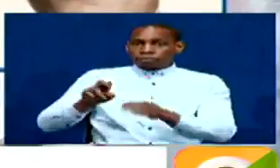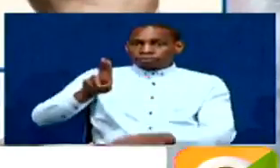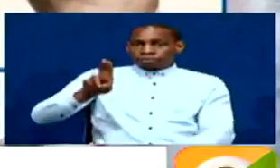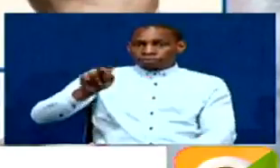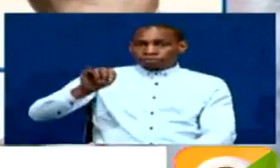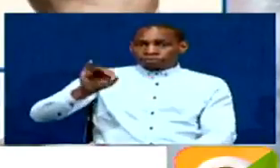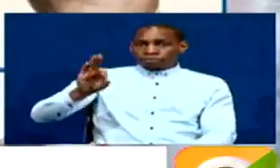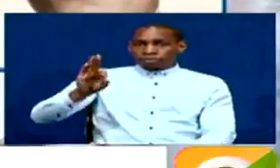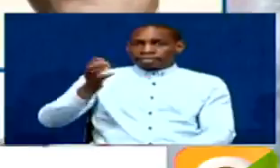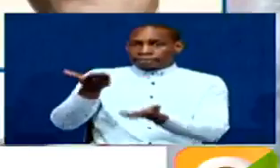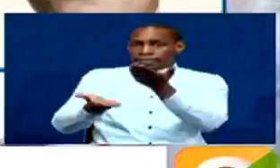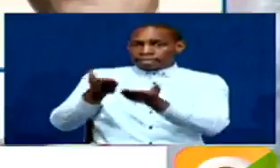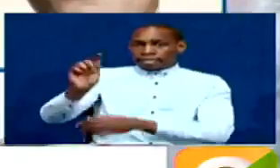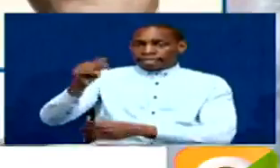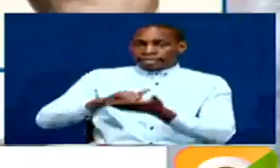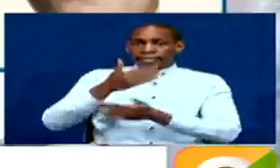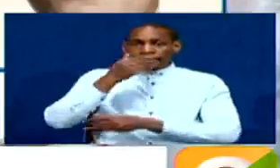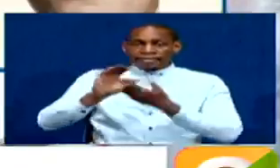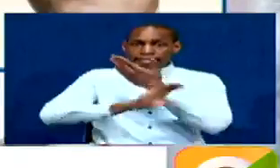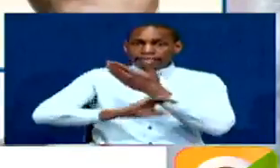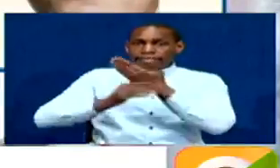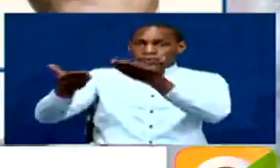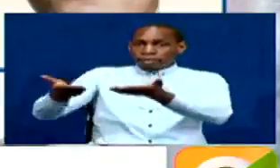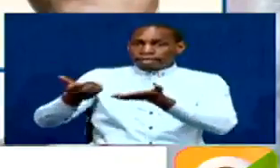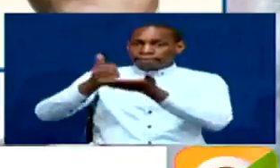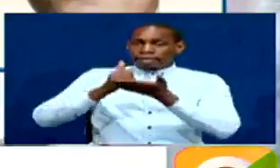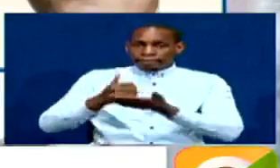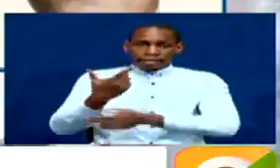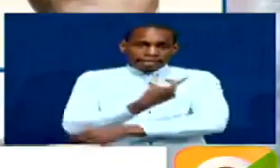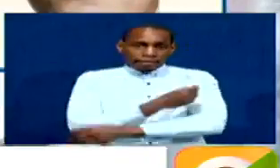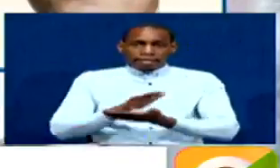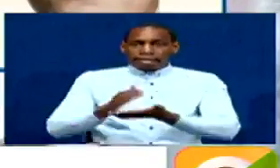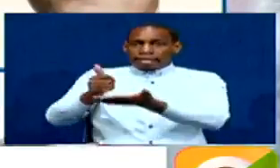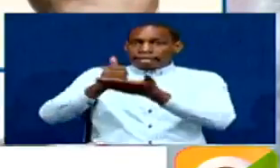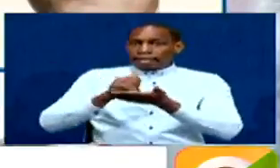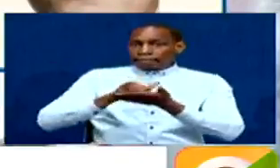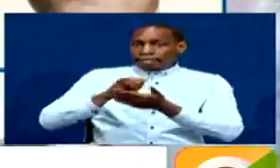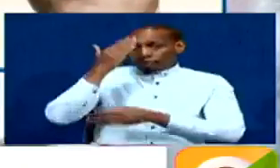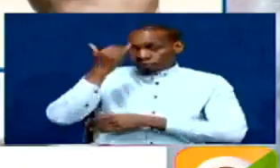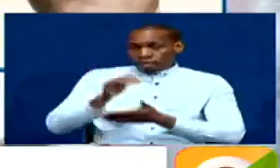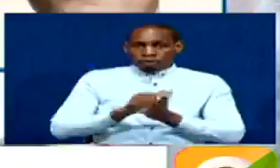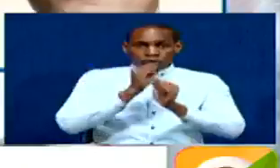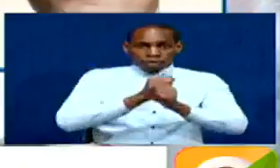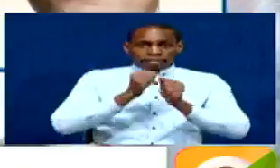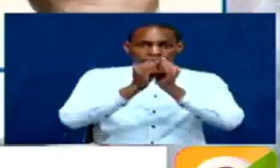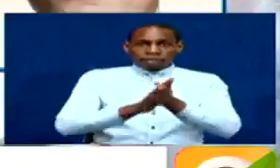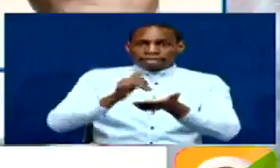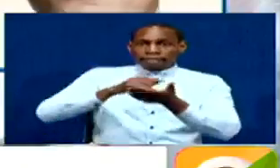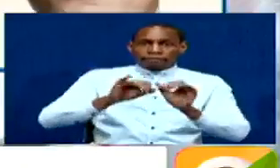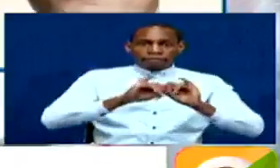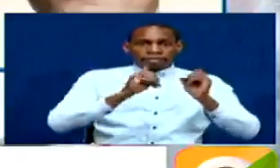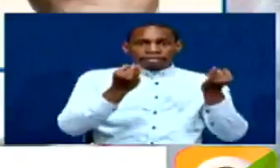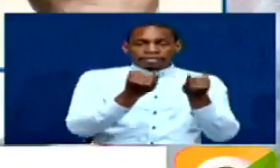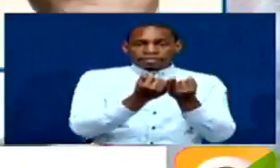UNICEF ambalo lilitathmini Kenya kuwa taifa bora la kupokea msaada huo wa chanjo. Msaada ambao ni kutokana na ushirikiano kati ya